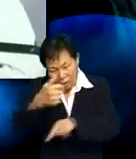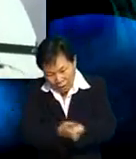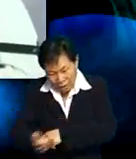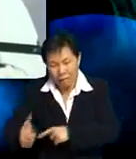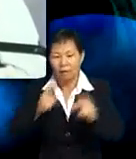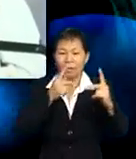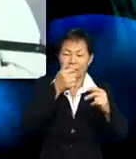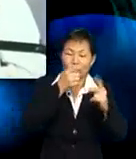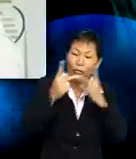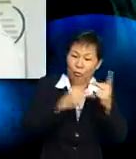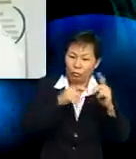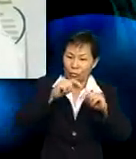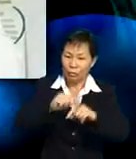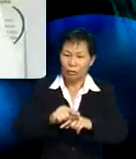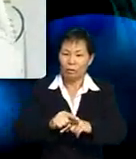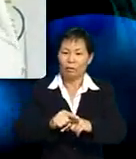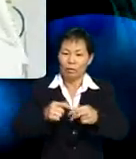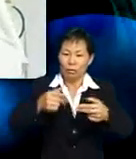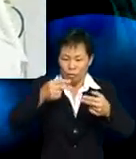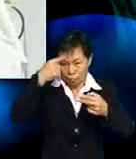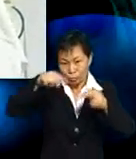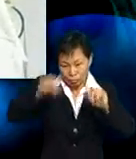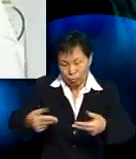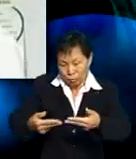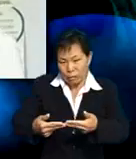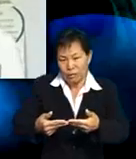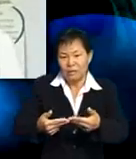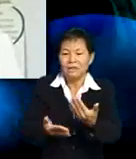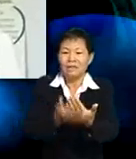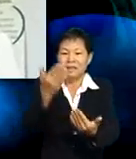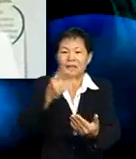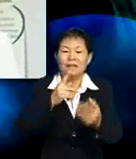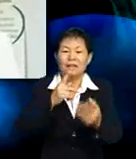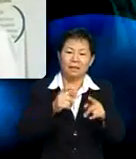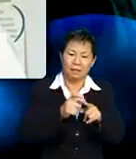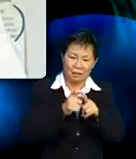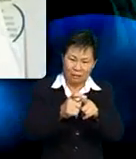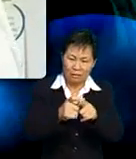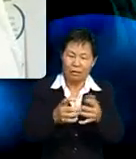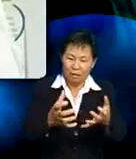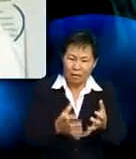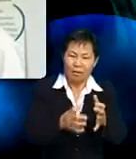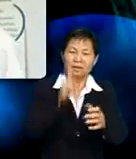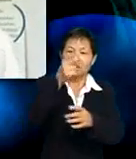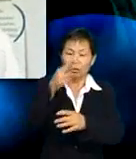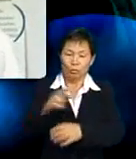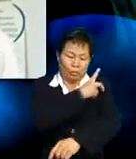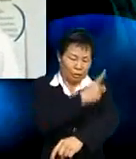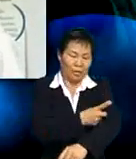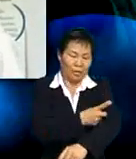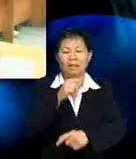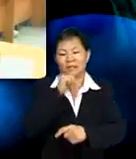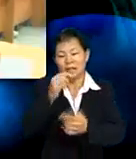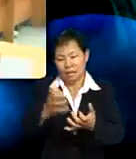peralatan komunikasi yang memudahkan hubungan hanya di hujung jari? Ibarat kata pepatah, hendak seribu daya tak hendak seribu